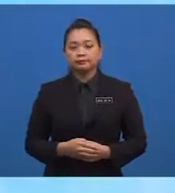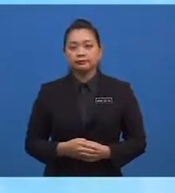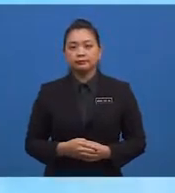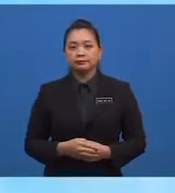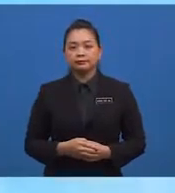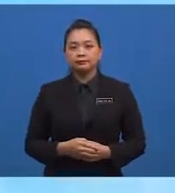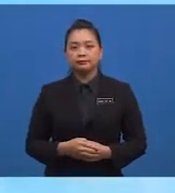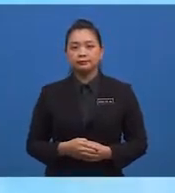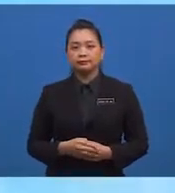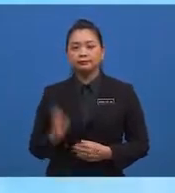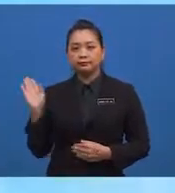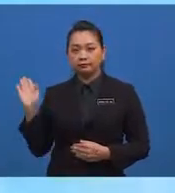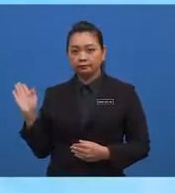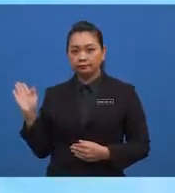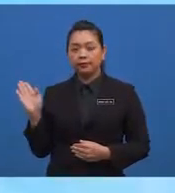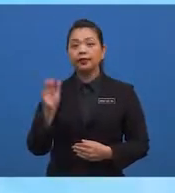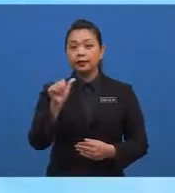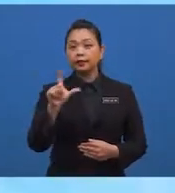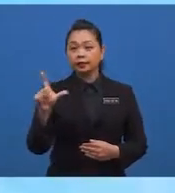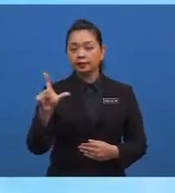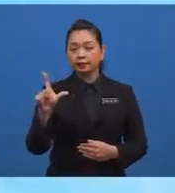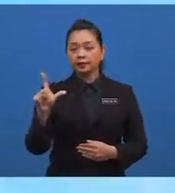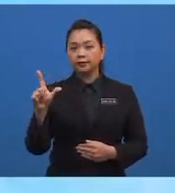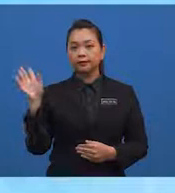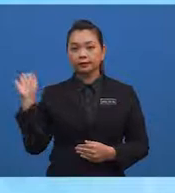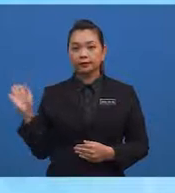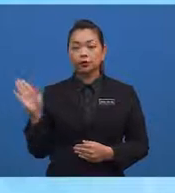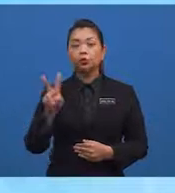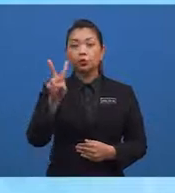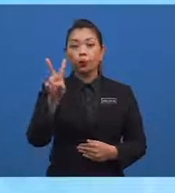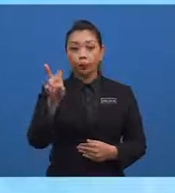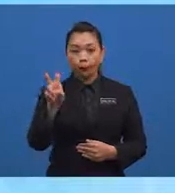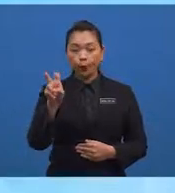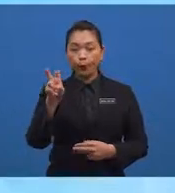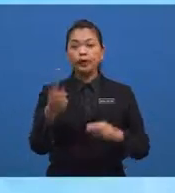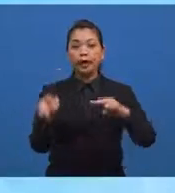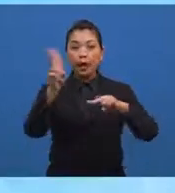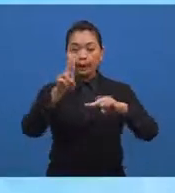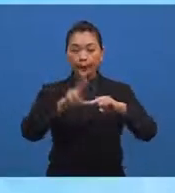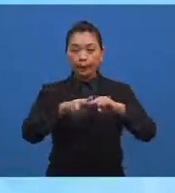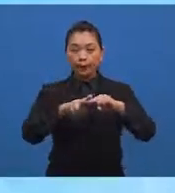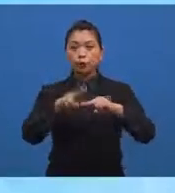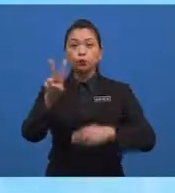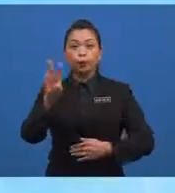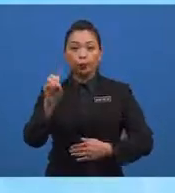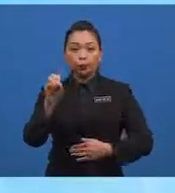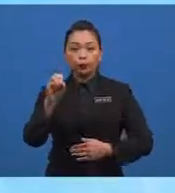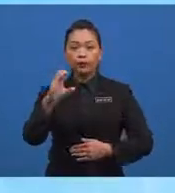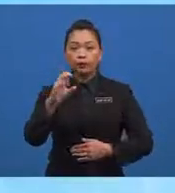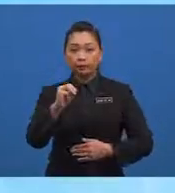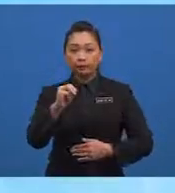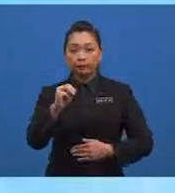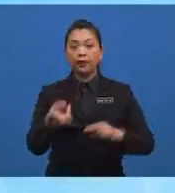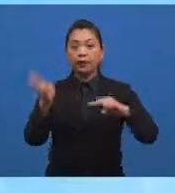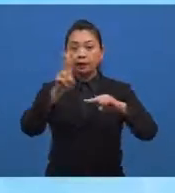Perimeter rajah A ialah 20 cm tambah 20